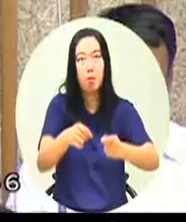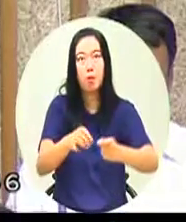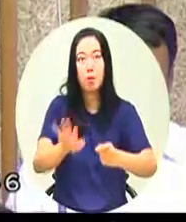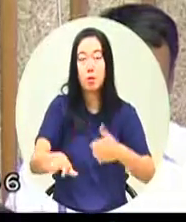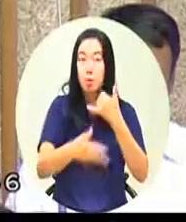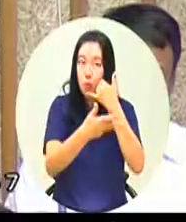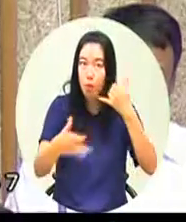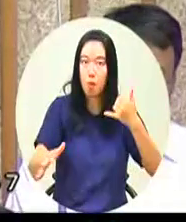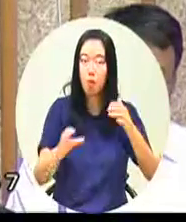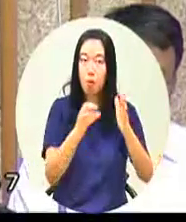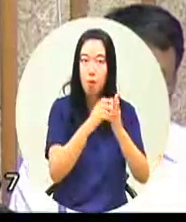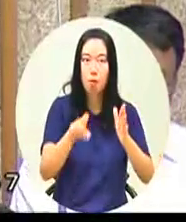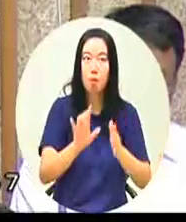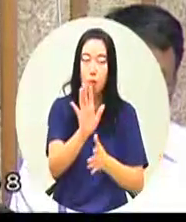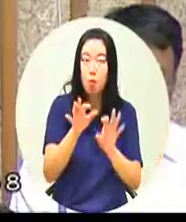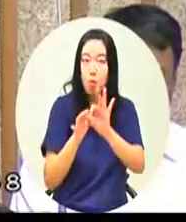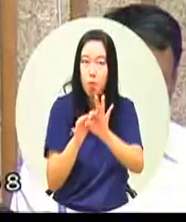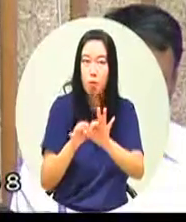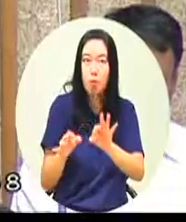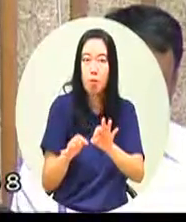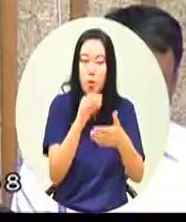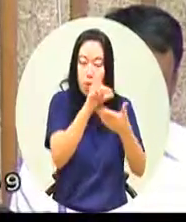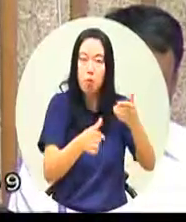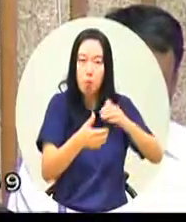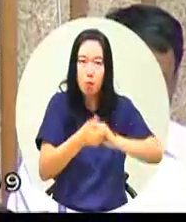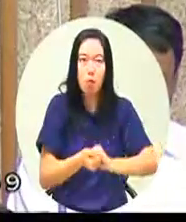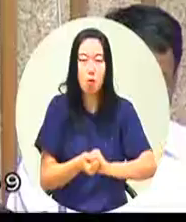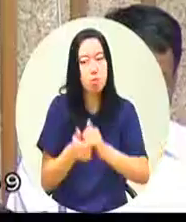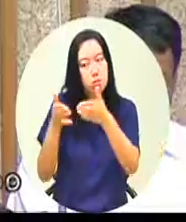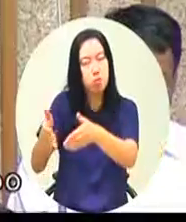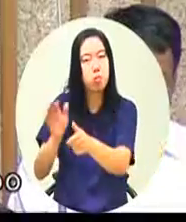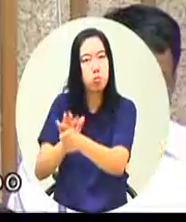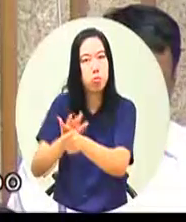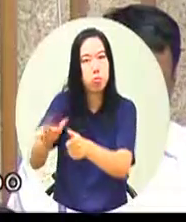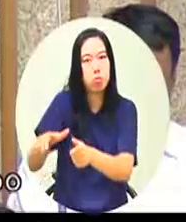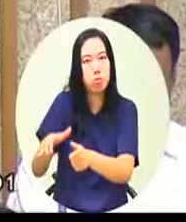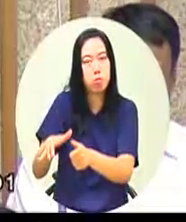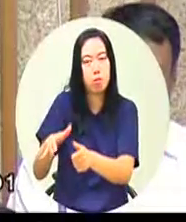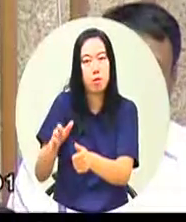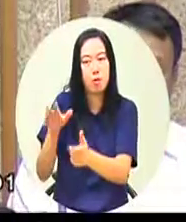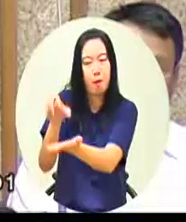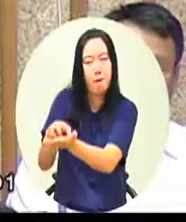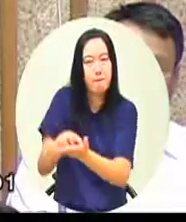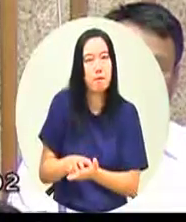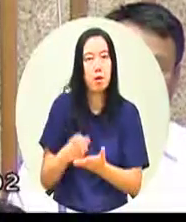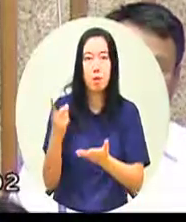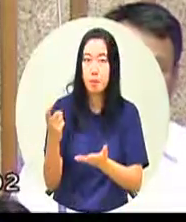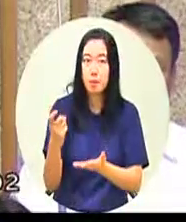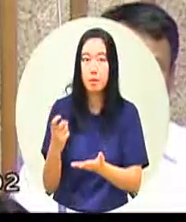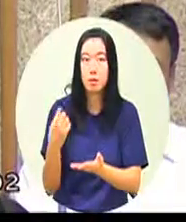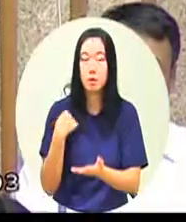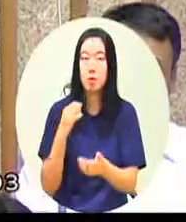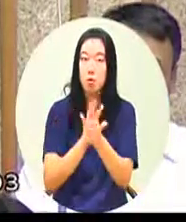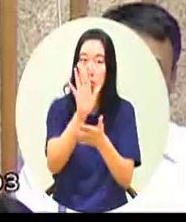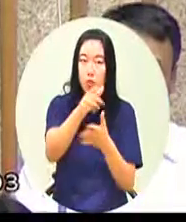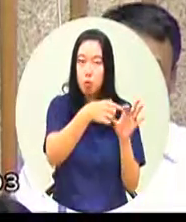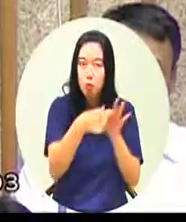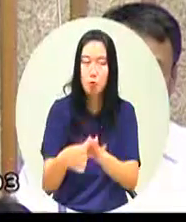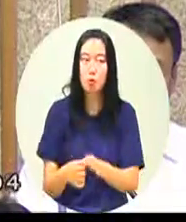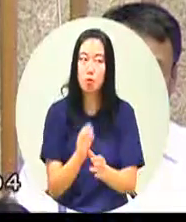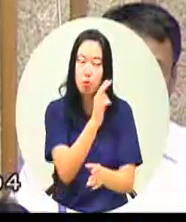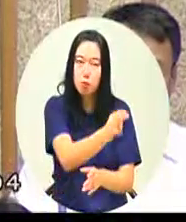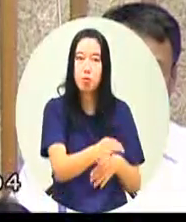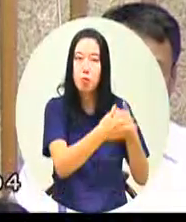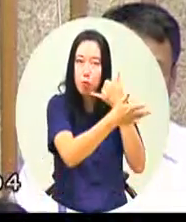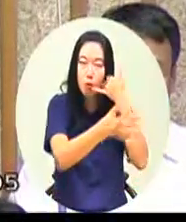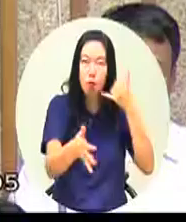依照河川局相关的这些规定，其实是没有办法合法的使用。那这个部分我们持续也请河川局提出这